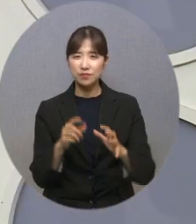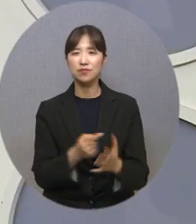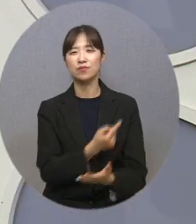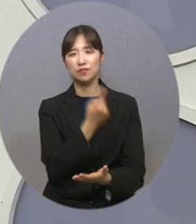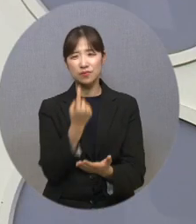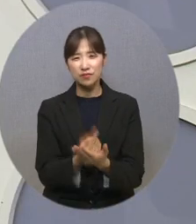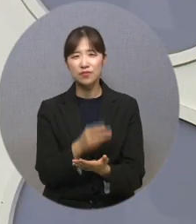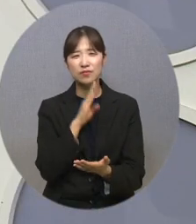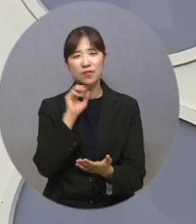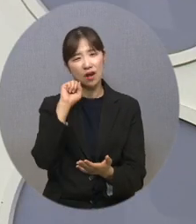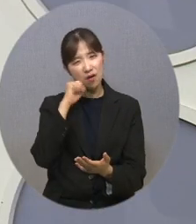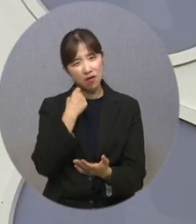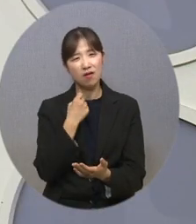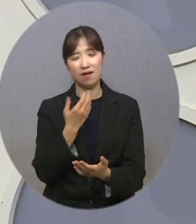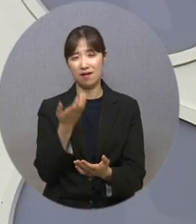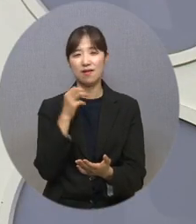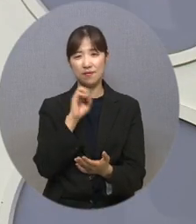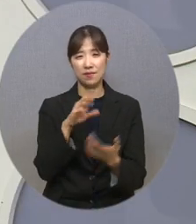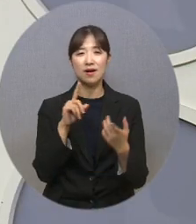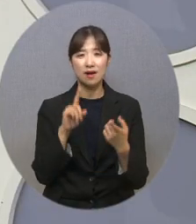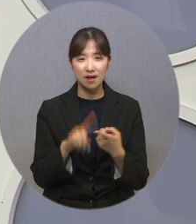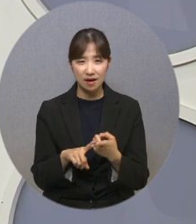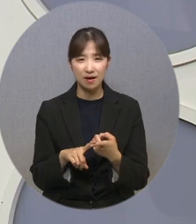아까 지적했던 대로